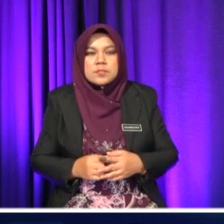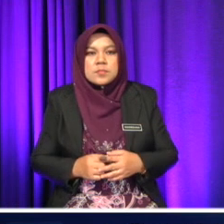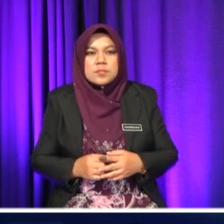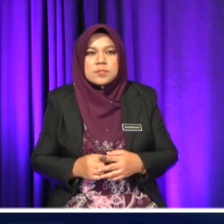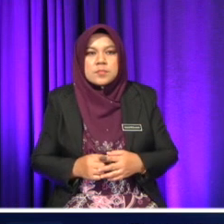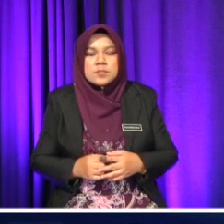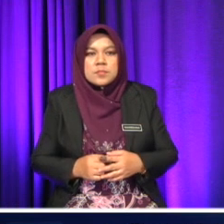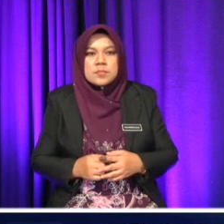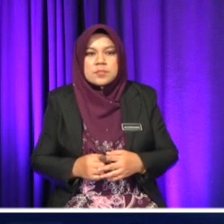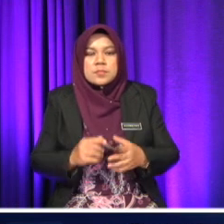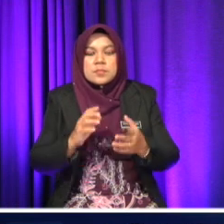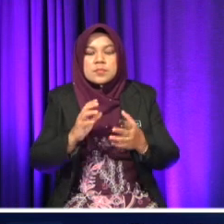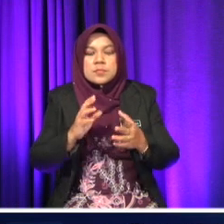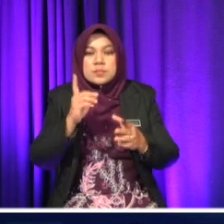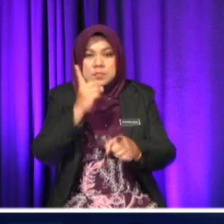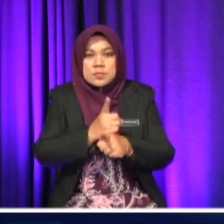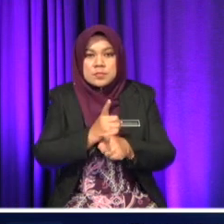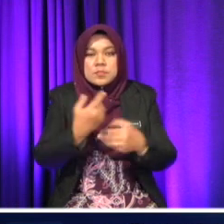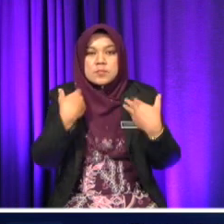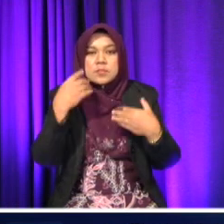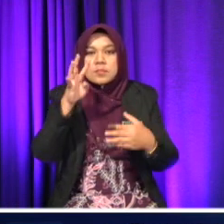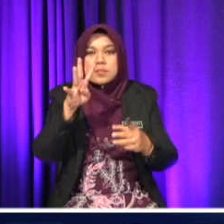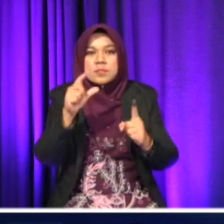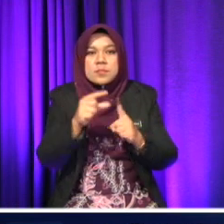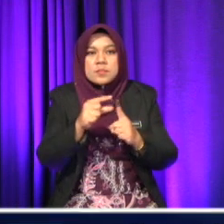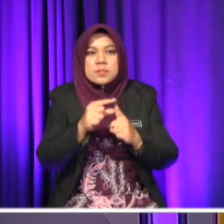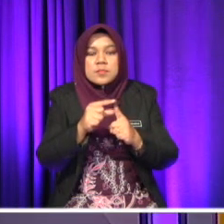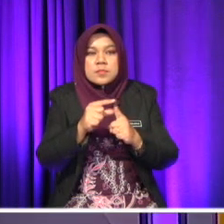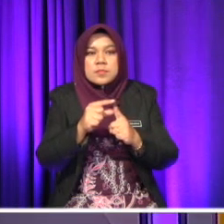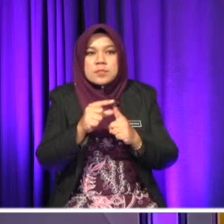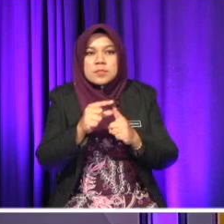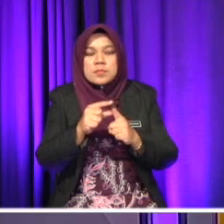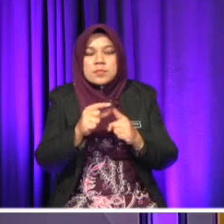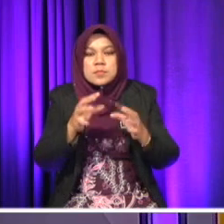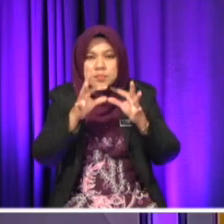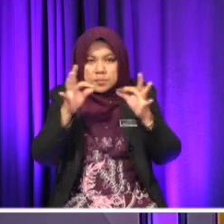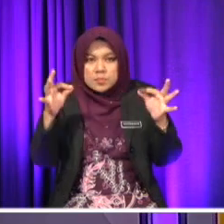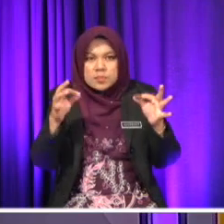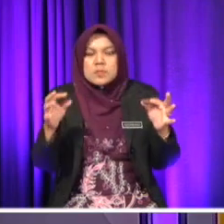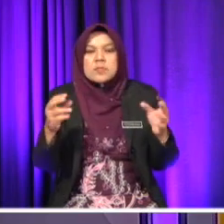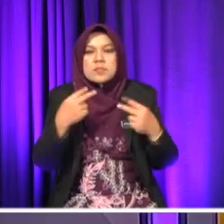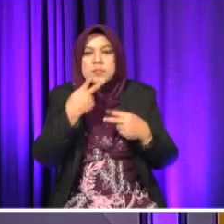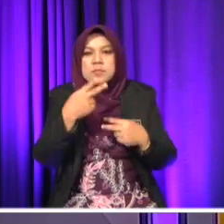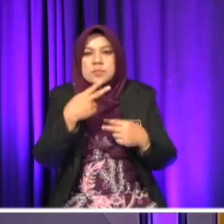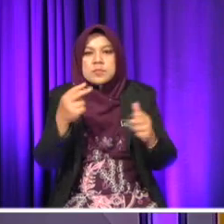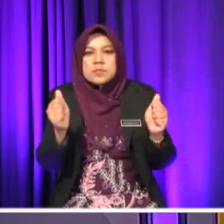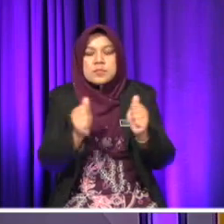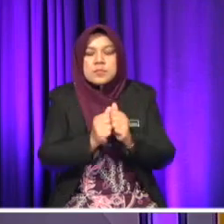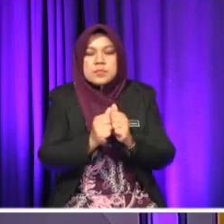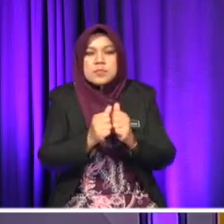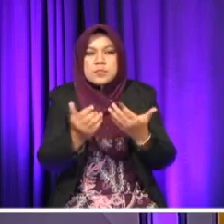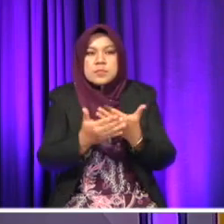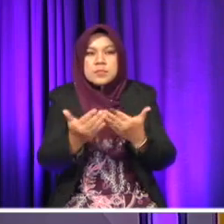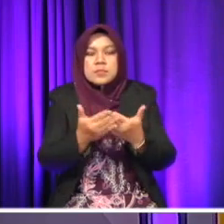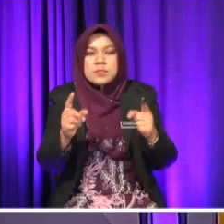dia Cantiknya 4 perkataan sebab kita tidak menghujarkannya tuh macam senang patah-patahnya namun